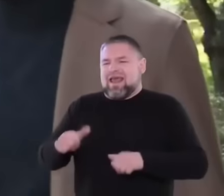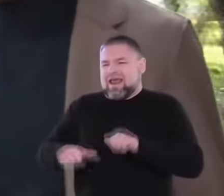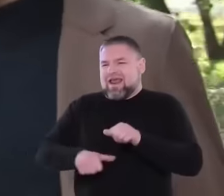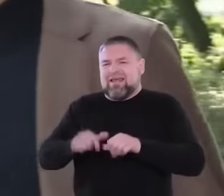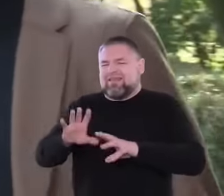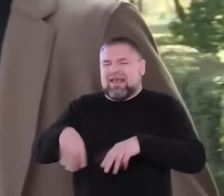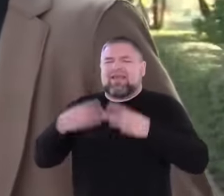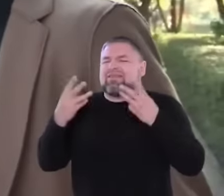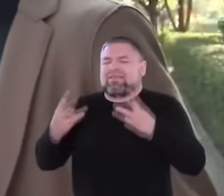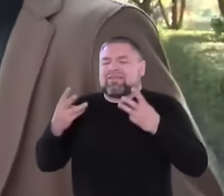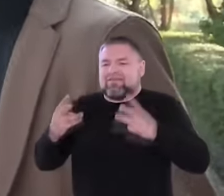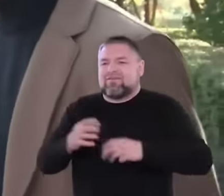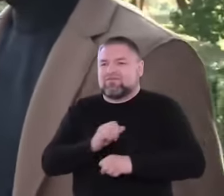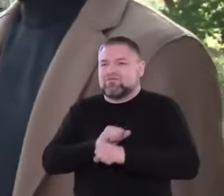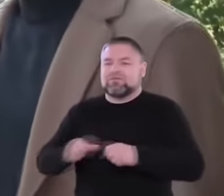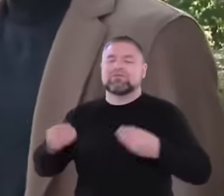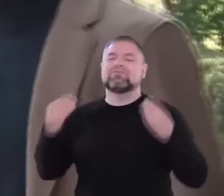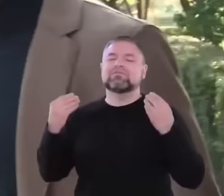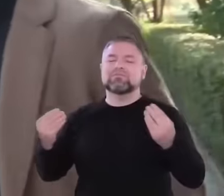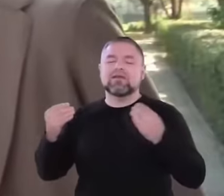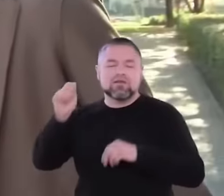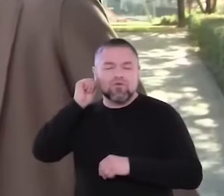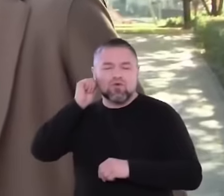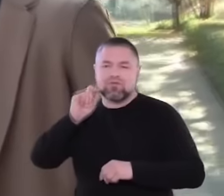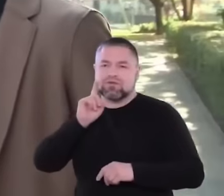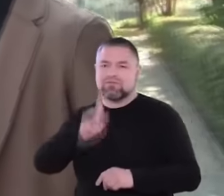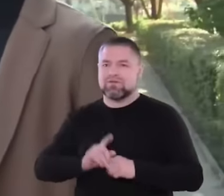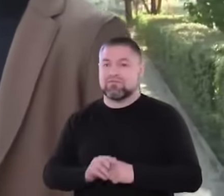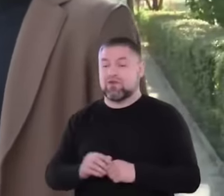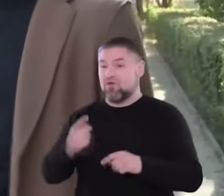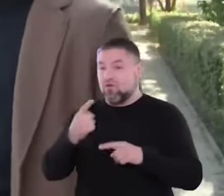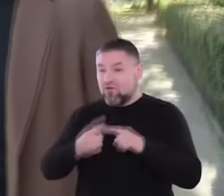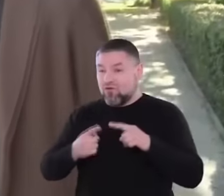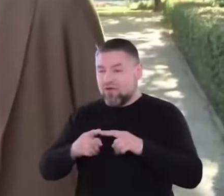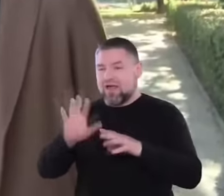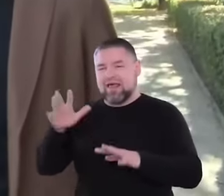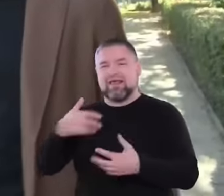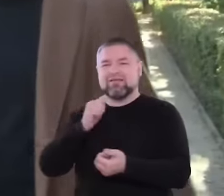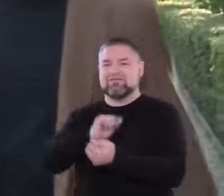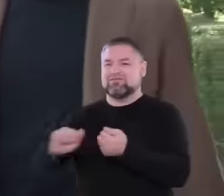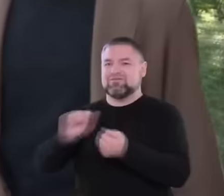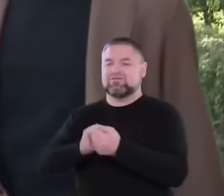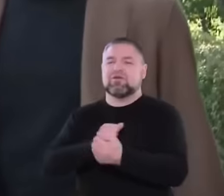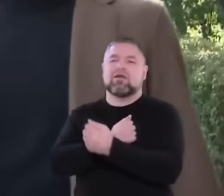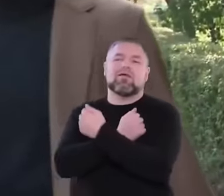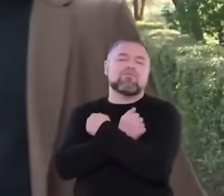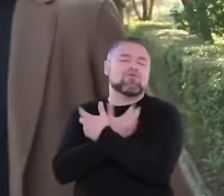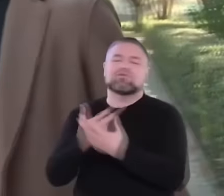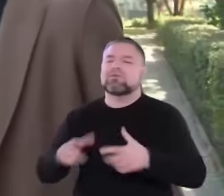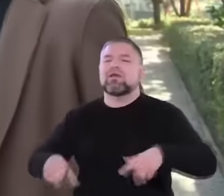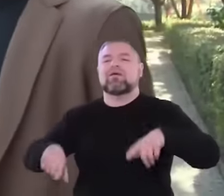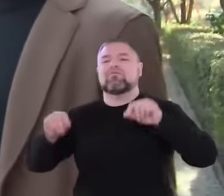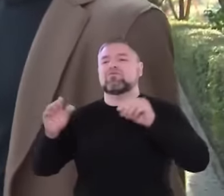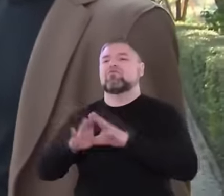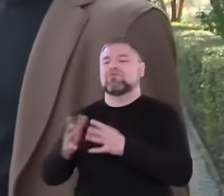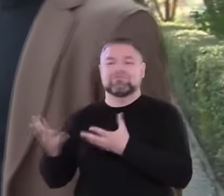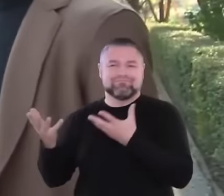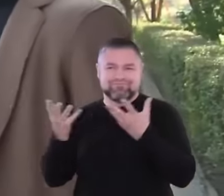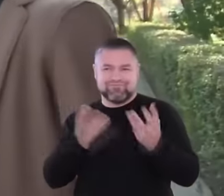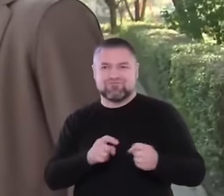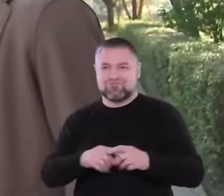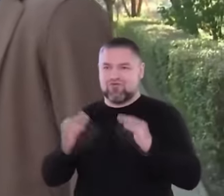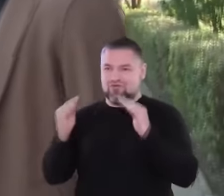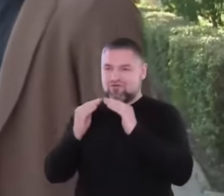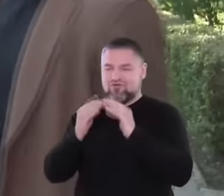Zresztą nieważne, to jest naprawdę wspaniała kobieta. Jak trochę, to nic nie szkodzi. Przecież miłość nie wybiera, tylko przyprowadź mi ją do domu